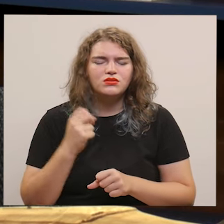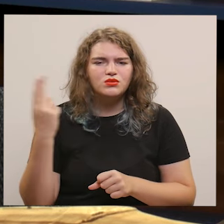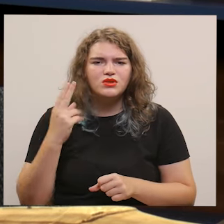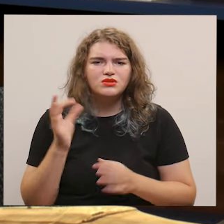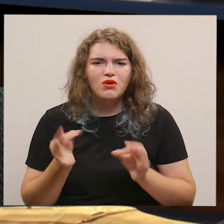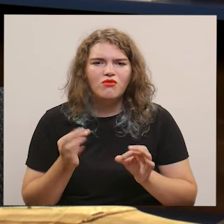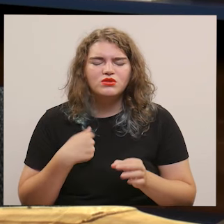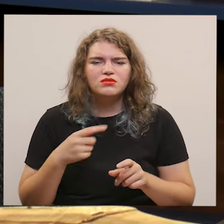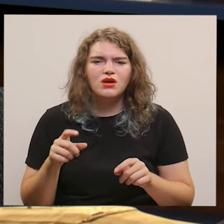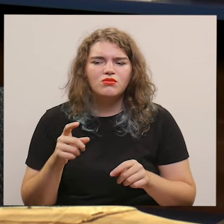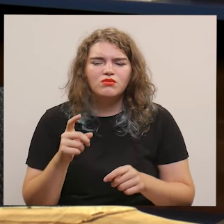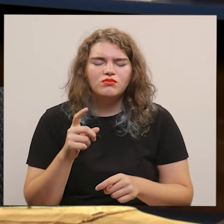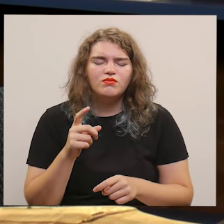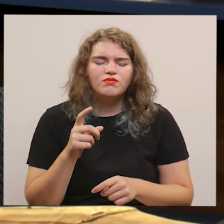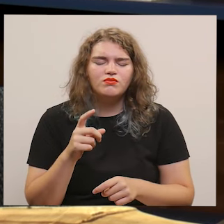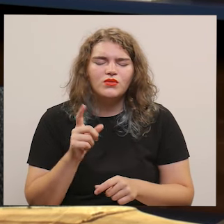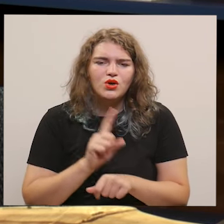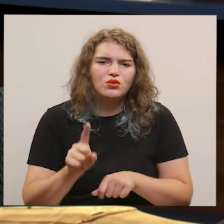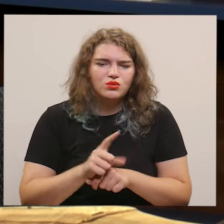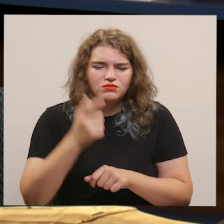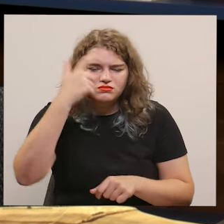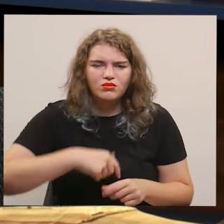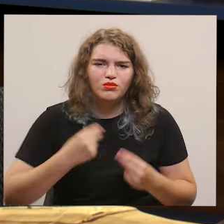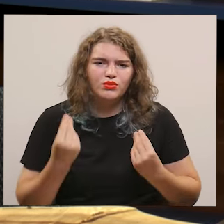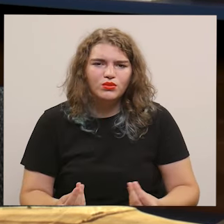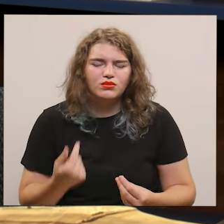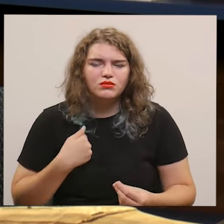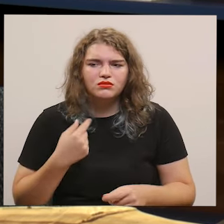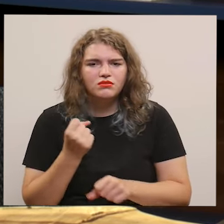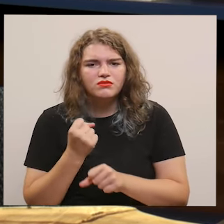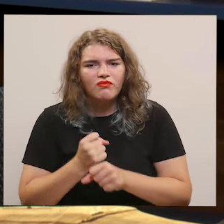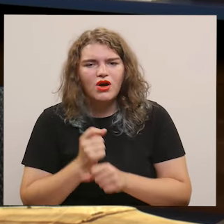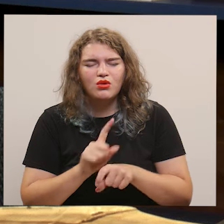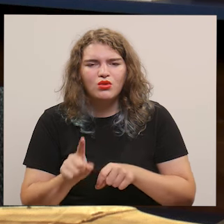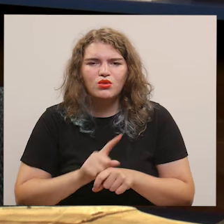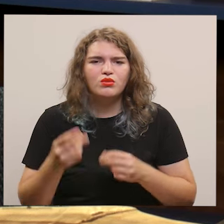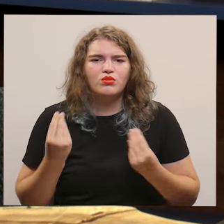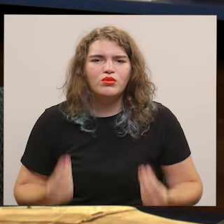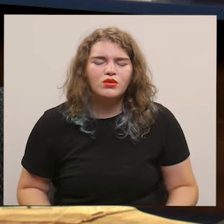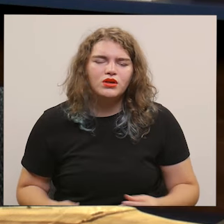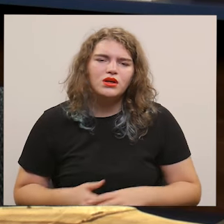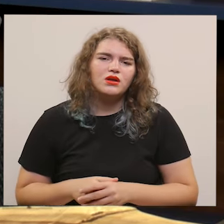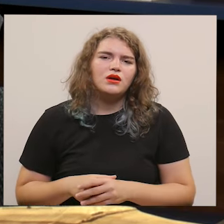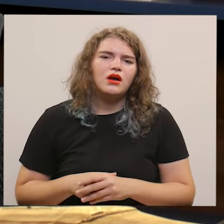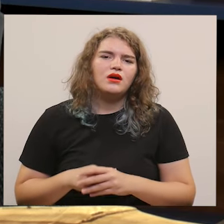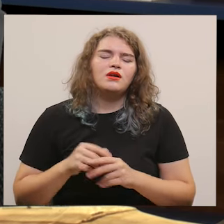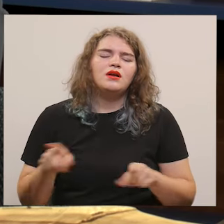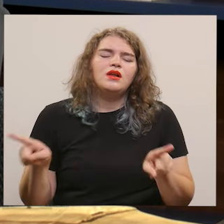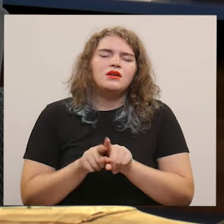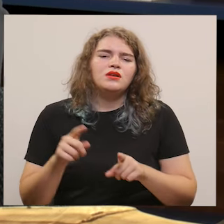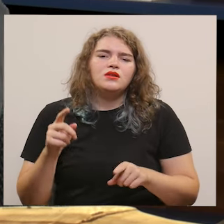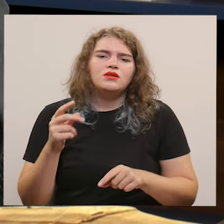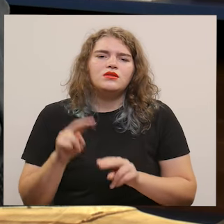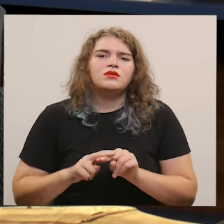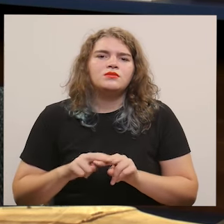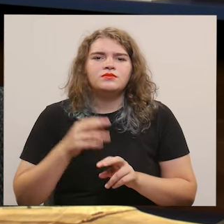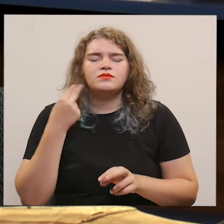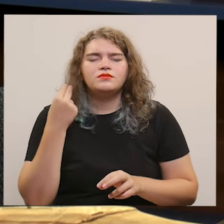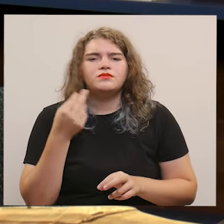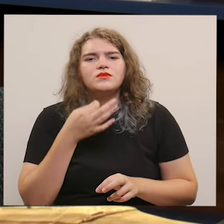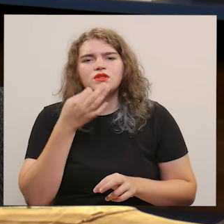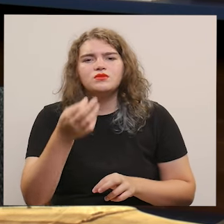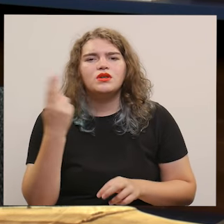instrument bun. Ca un instrument bun. Și întotdeauna mă gândesc că, exact așa cum spune Dumnezeu, din